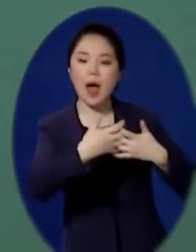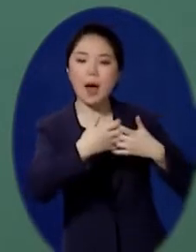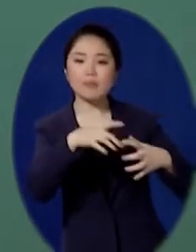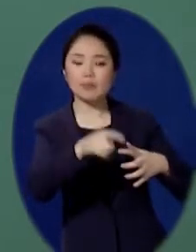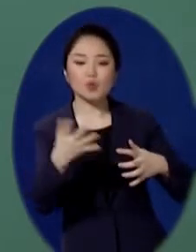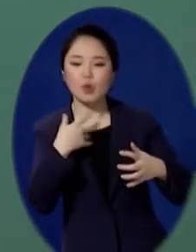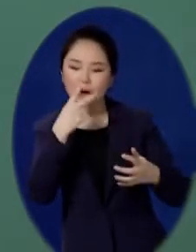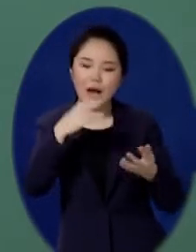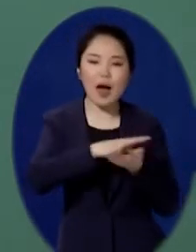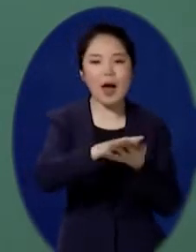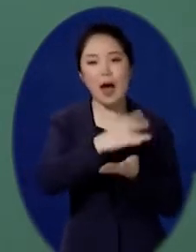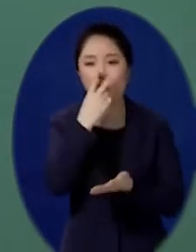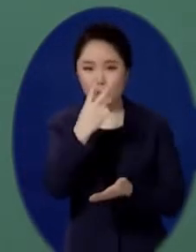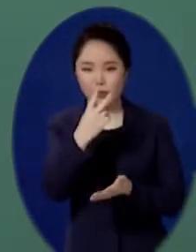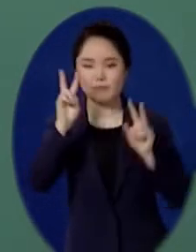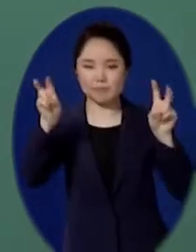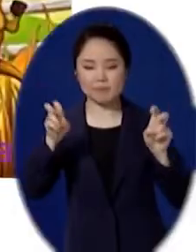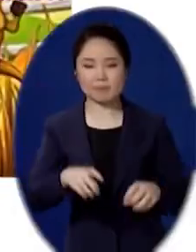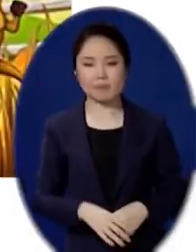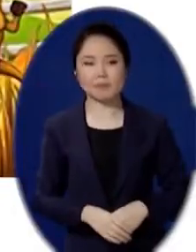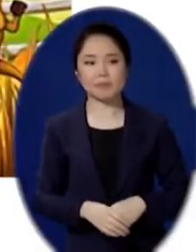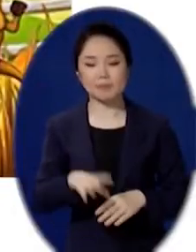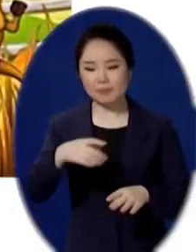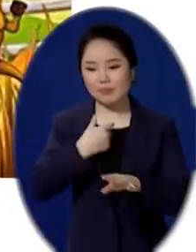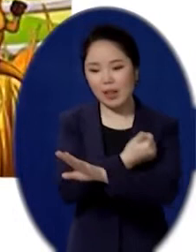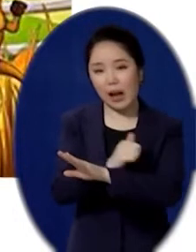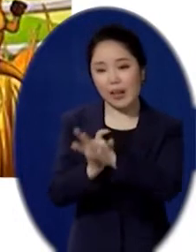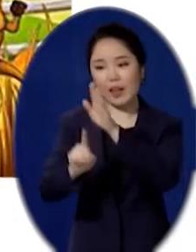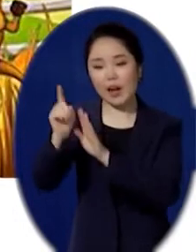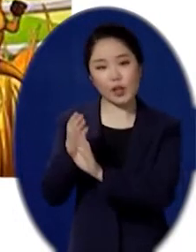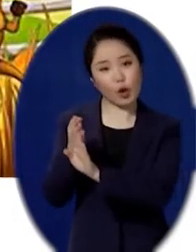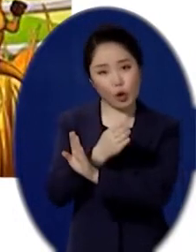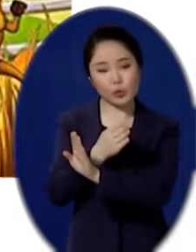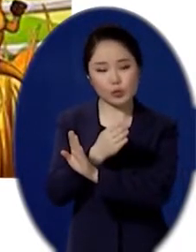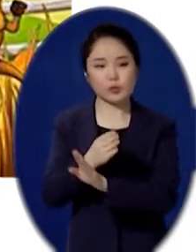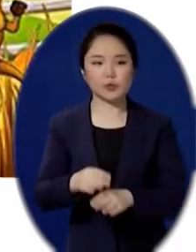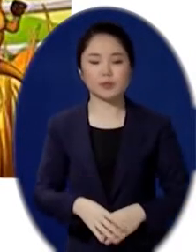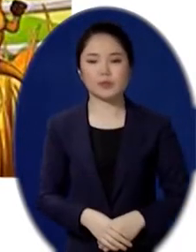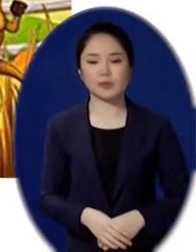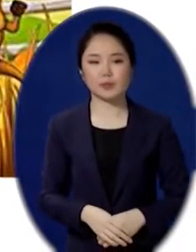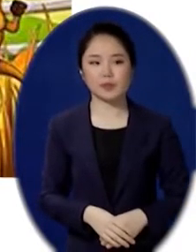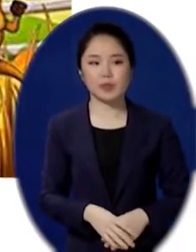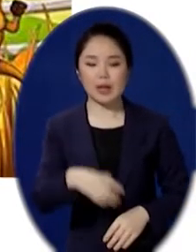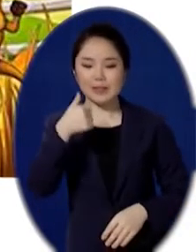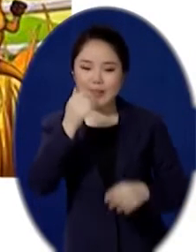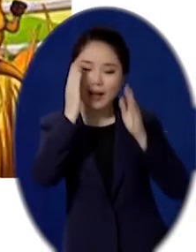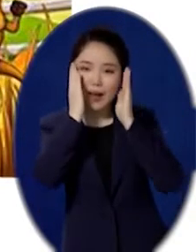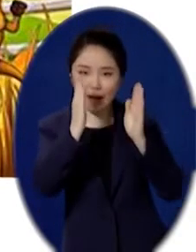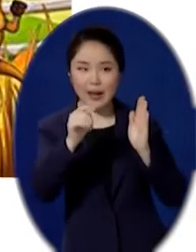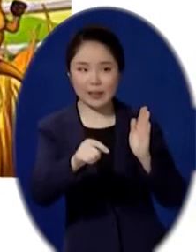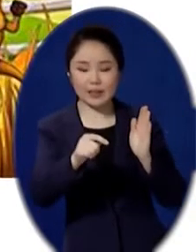хүрээлэнгээр аялалцгаая. За, аяллаа эхлэхийн өмнө хүүхдүүд ээ сайн